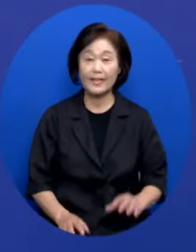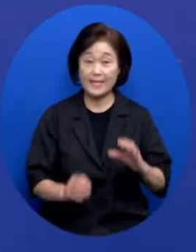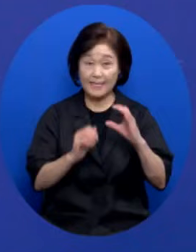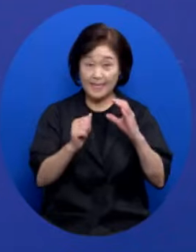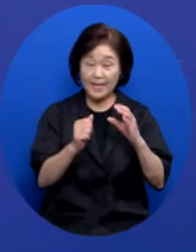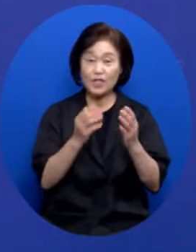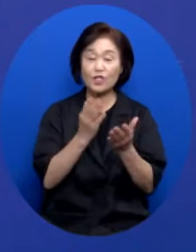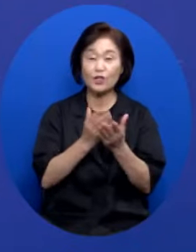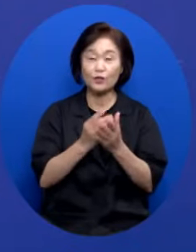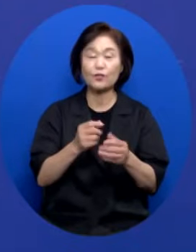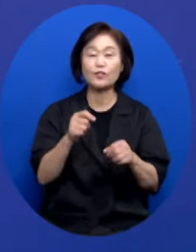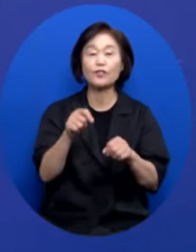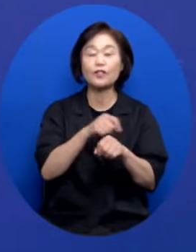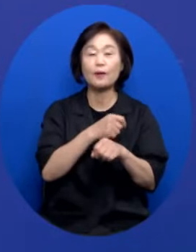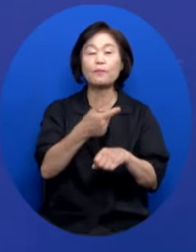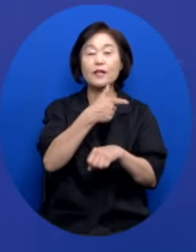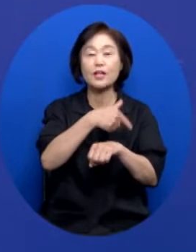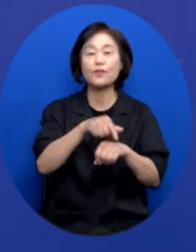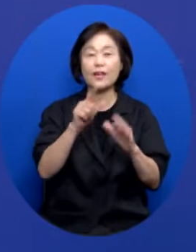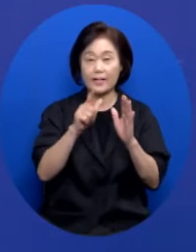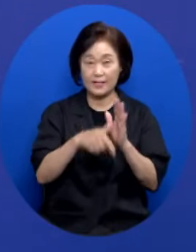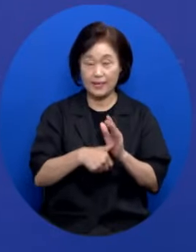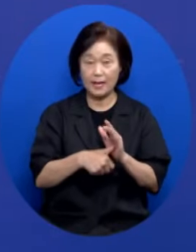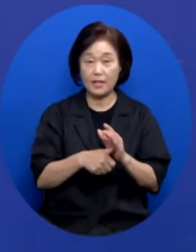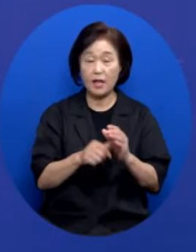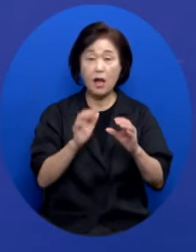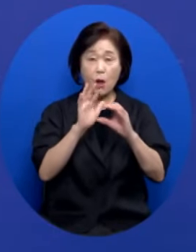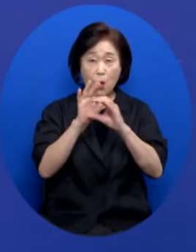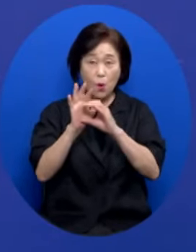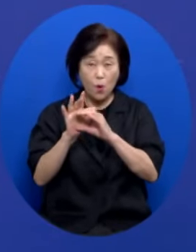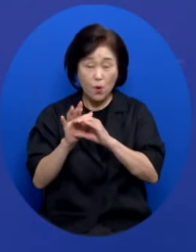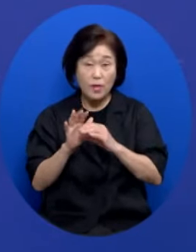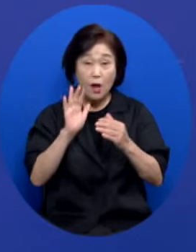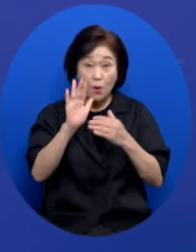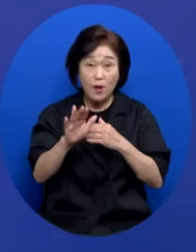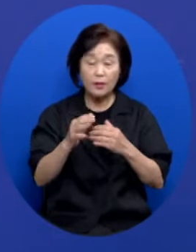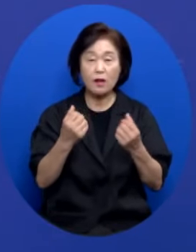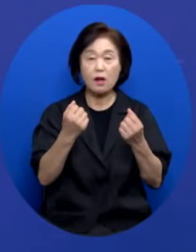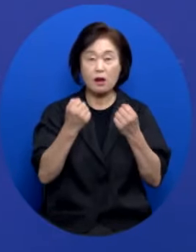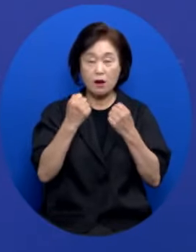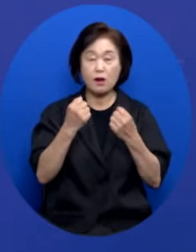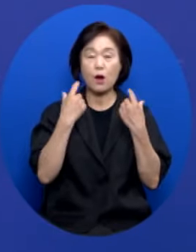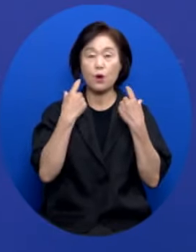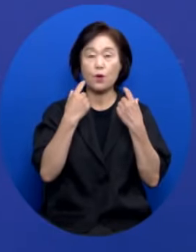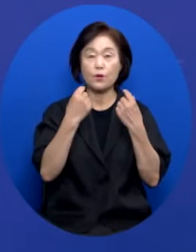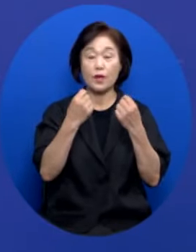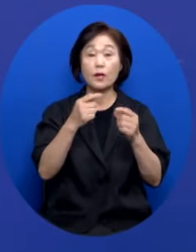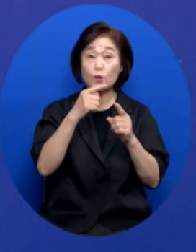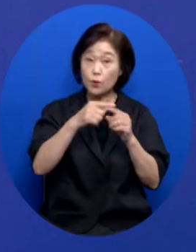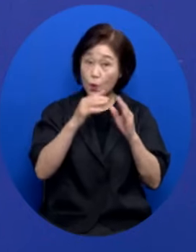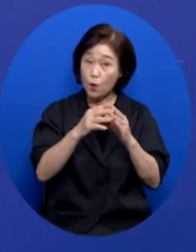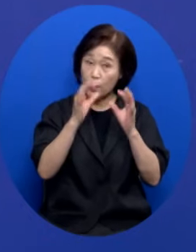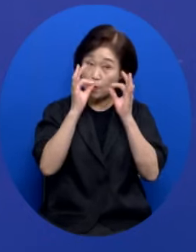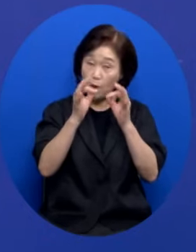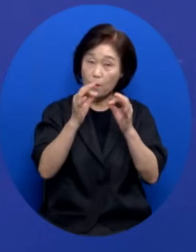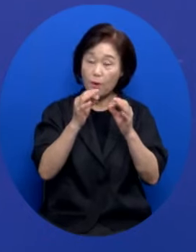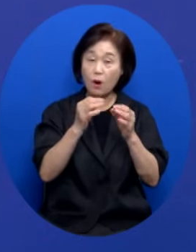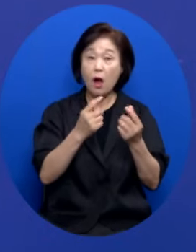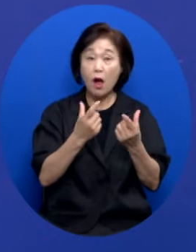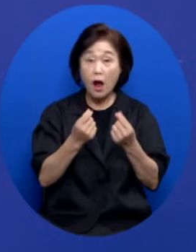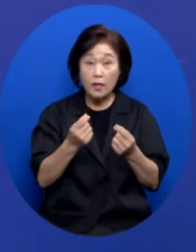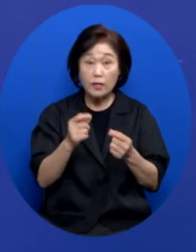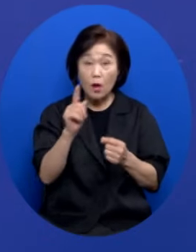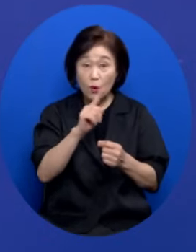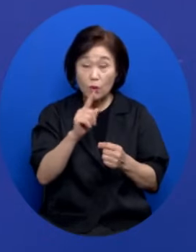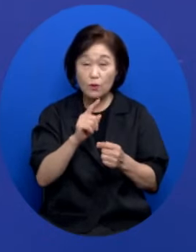CTS 뉴스 특별기획 시간입니다. 팬데믹 이후에도 건강성을 유지하는 교회들을 보면 공통적으로